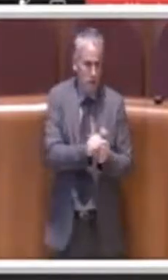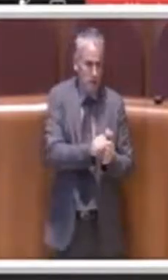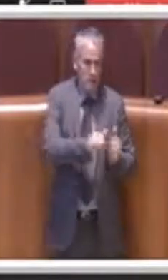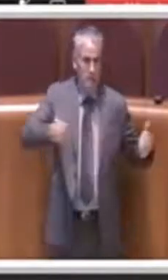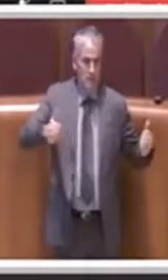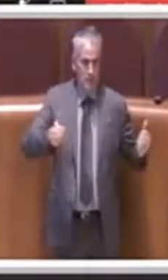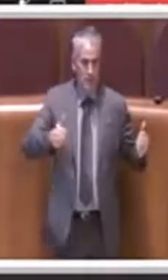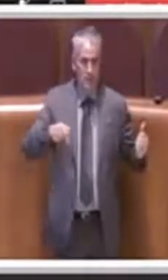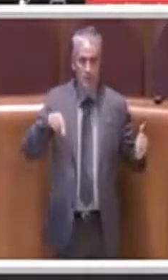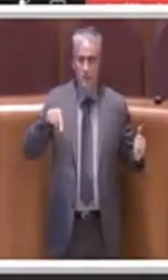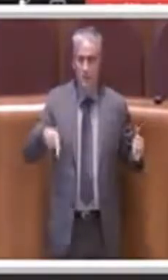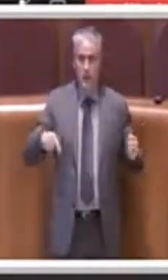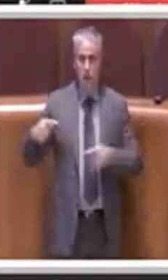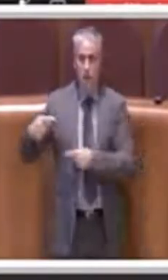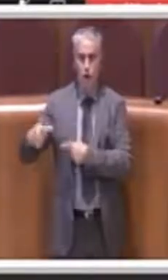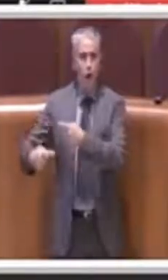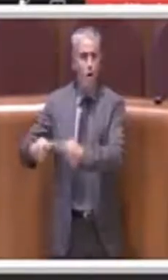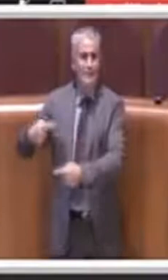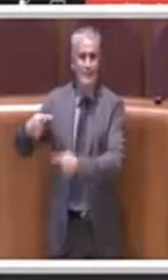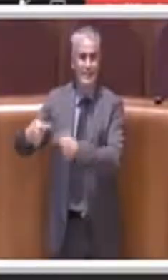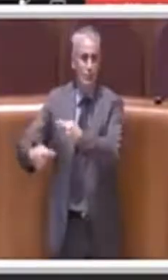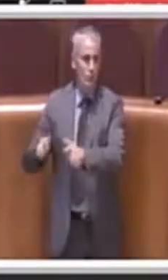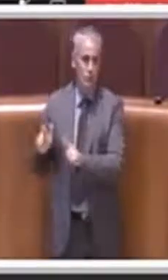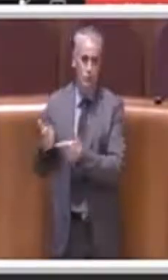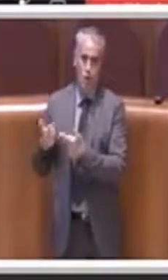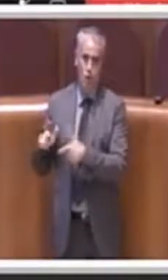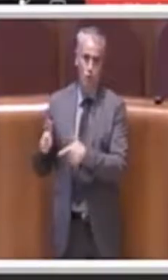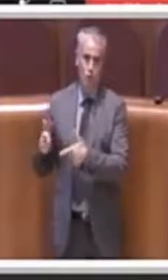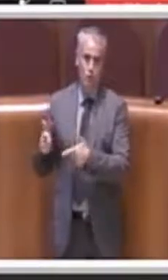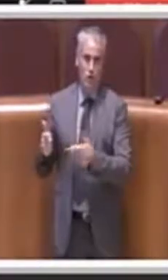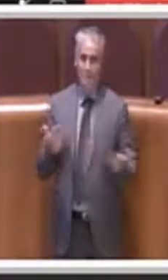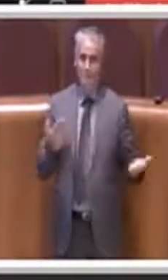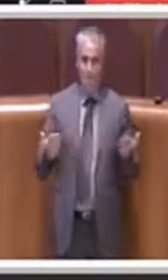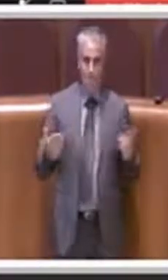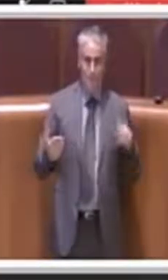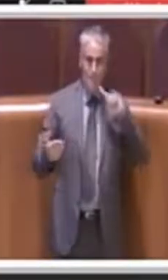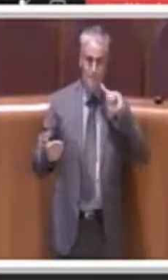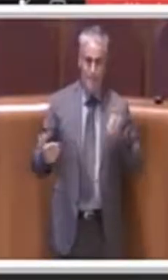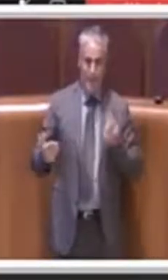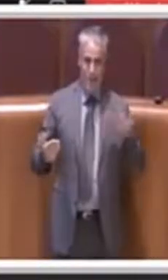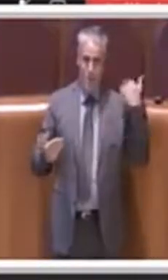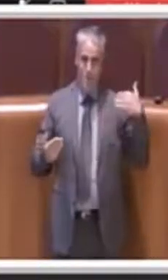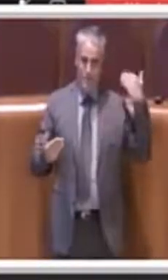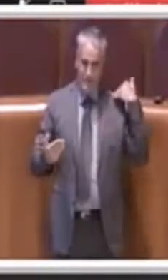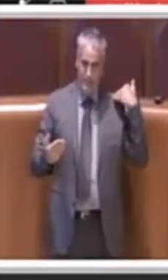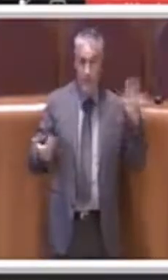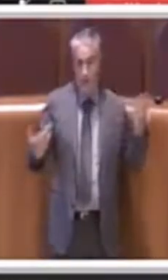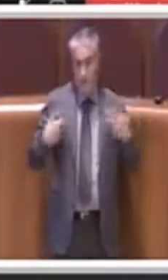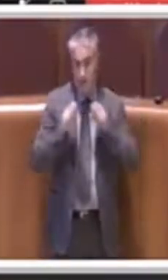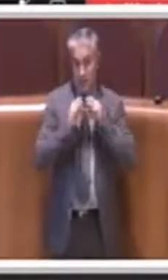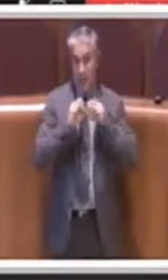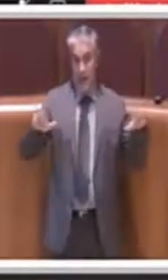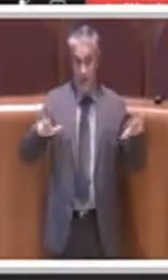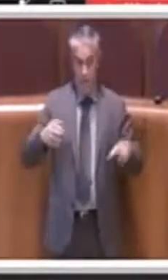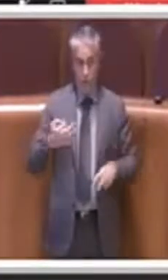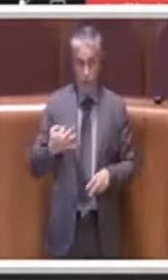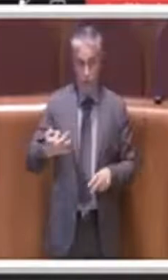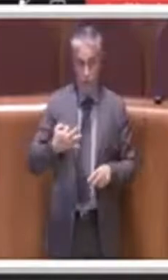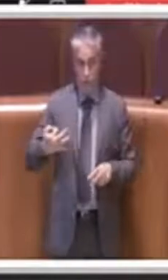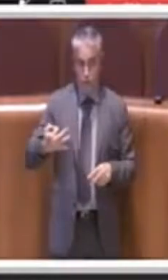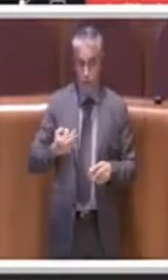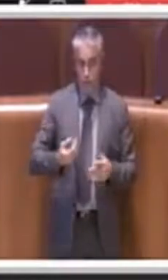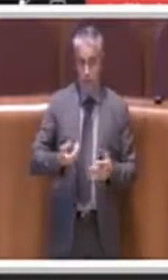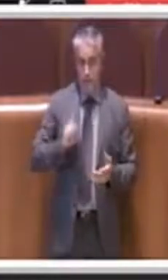un elemento di discontinuità. E quindi questo è un primo elemento che sicuramente è fondamentale registrare e